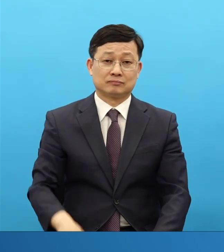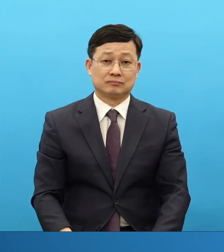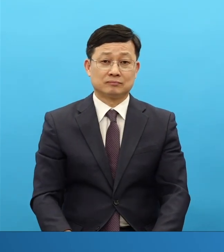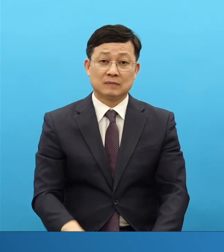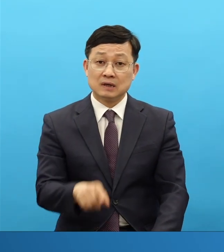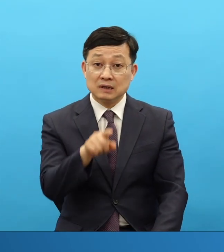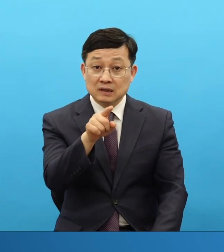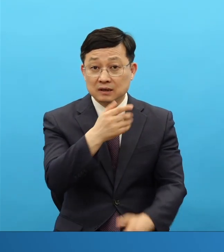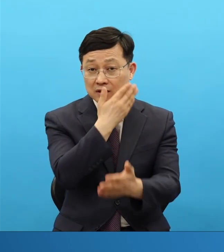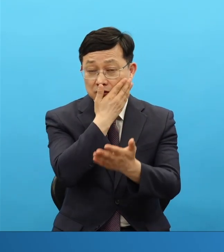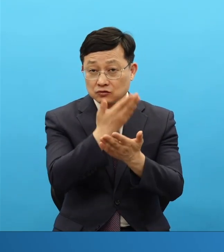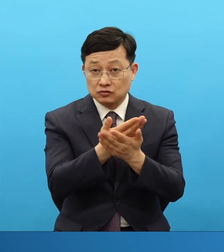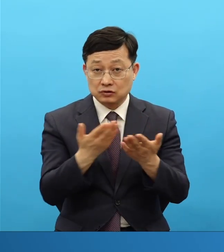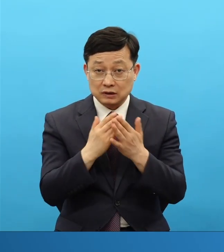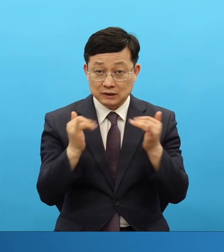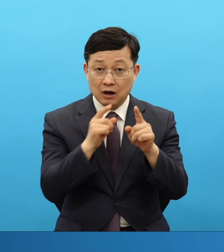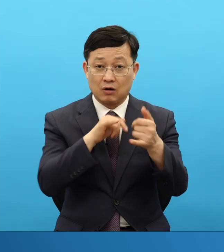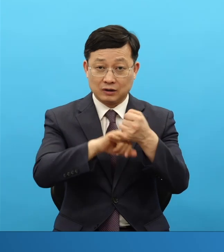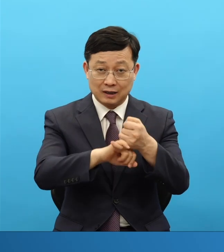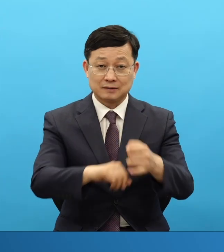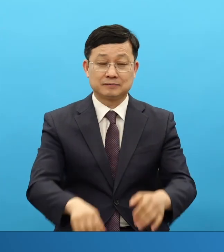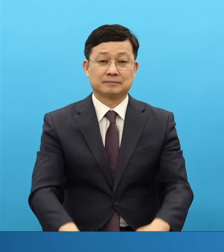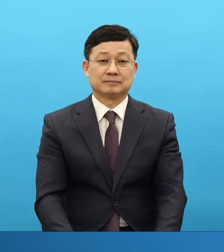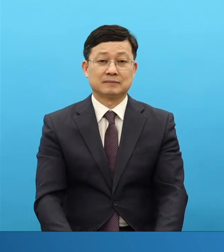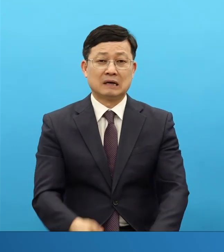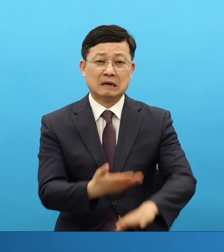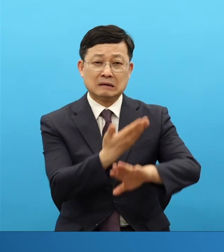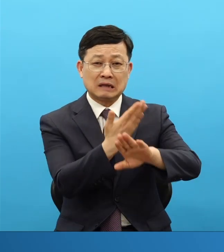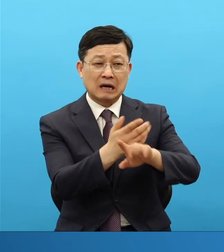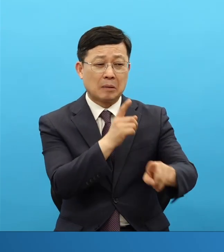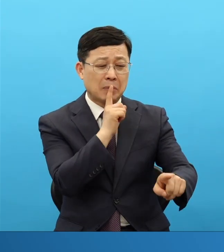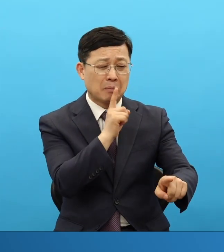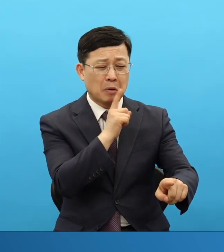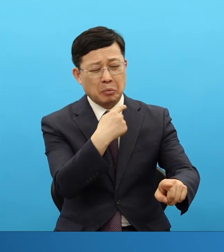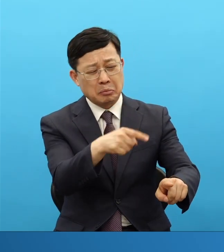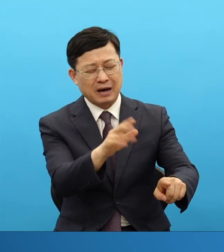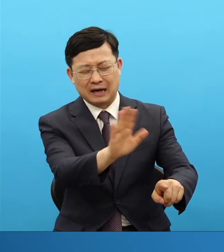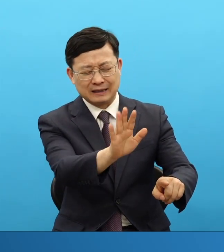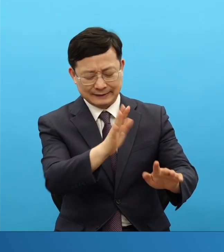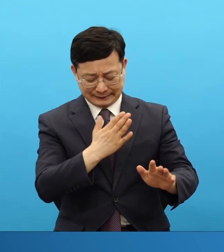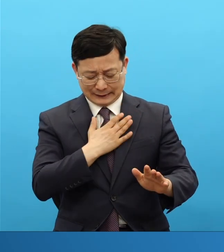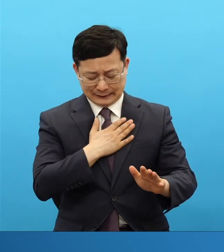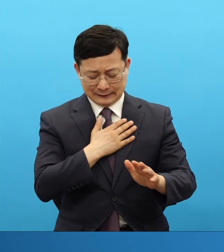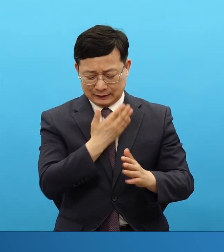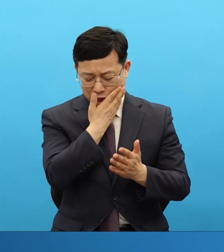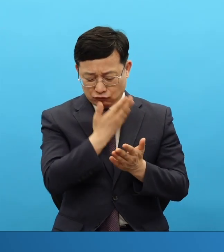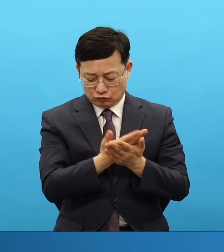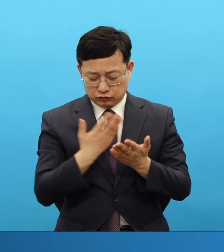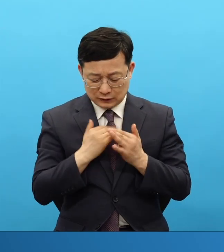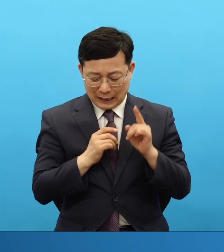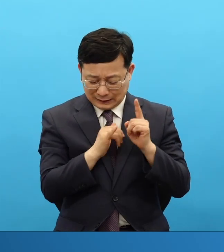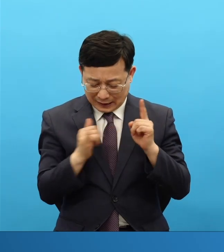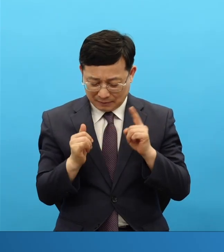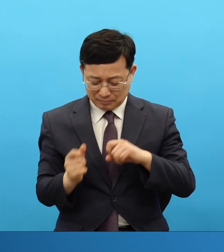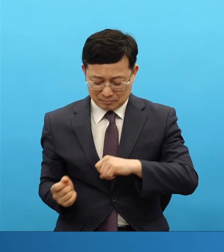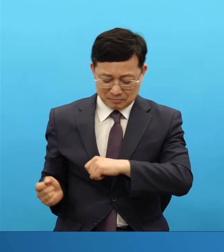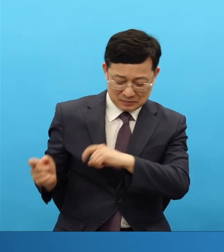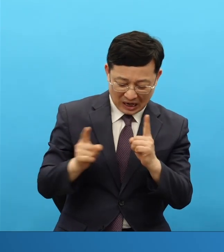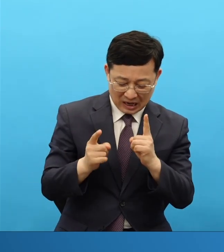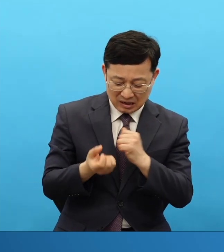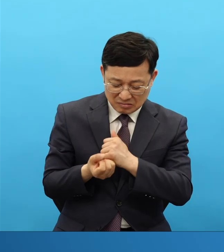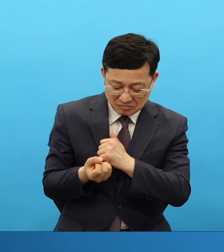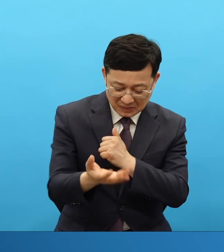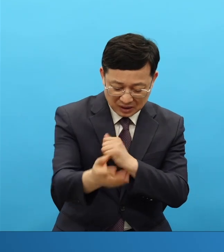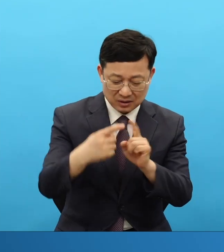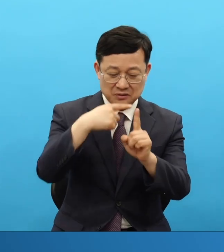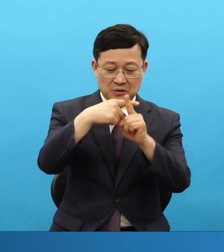중직자의 언약입니다. This is the covenant of our church 다른 officers. 사람 핑계 아니고 중직자 한 명이 살아나면 교회 And not 살아나. making excuses about other people. If